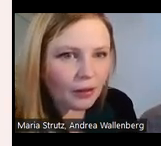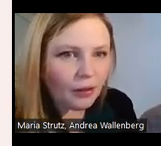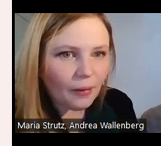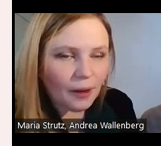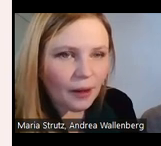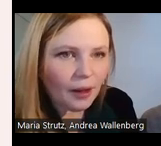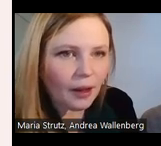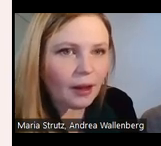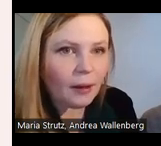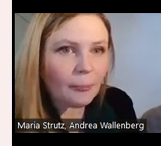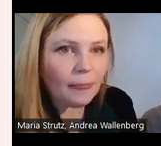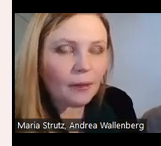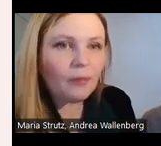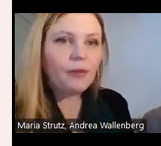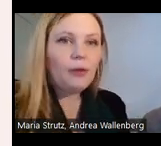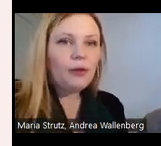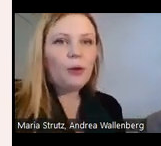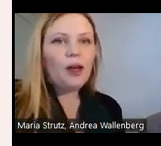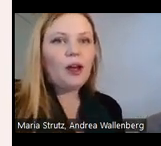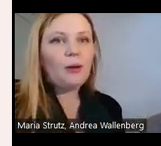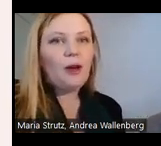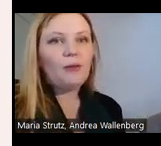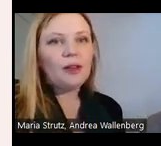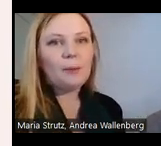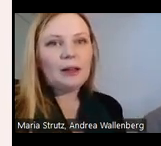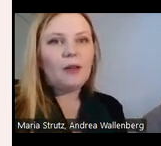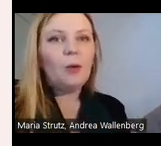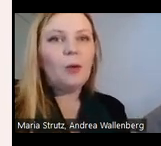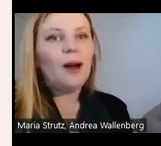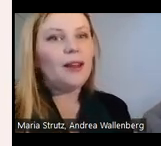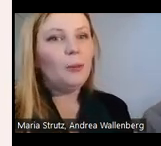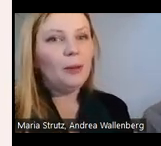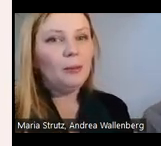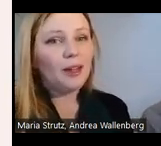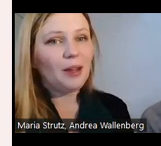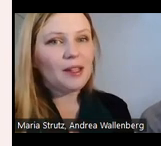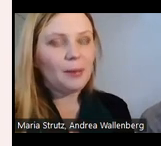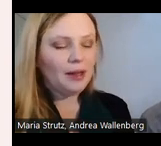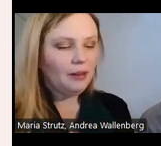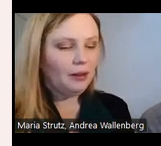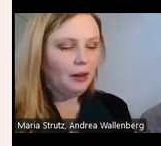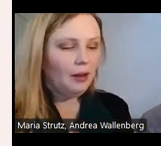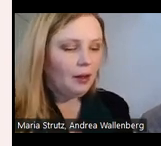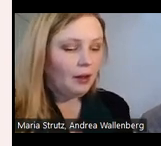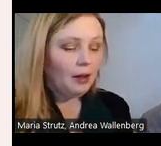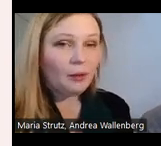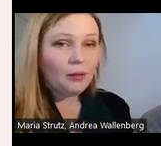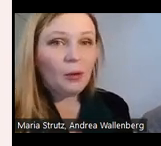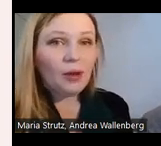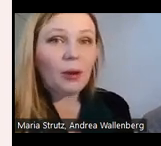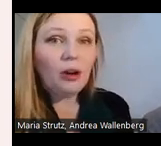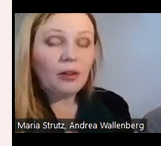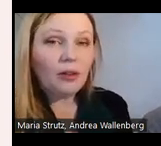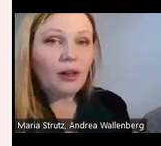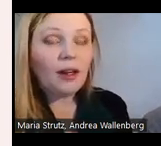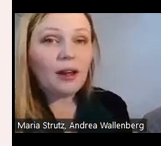någon. Ja. Vi har fått en fråga här om man får använda bilden av Hoa, Haja och min egen verksamhet. Och det